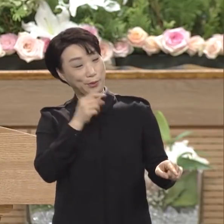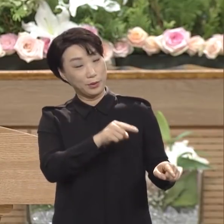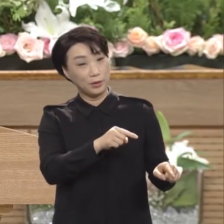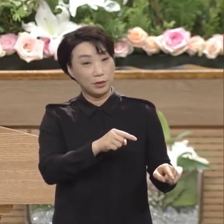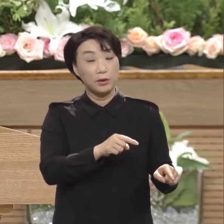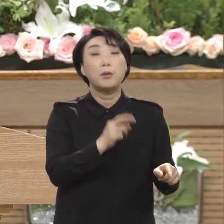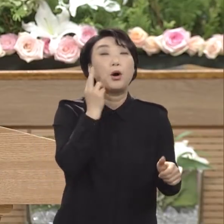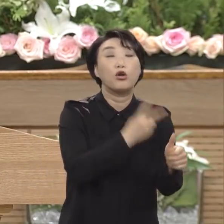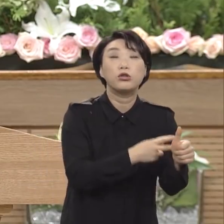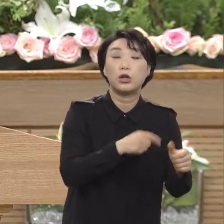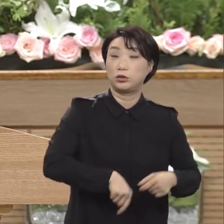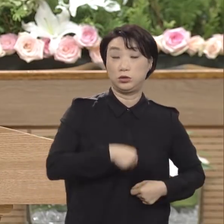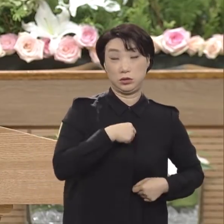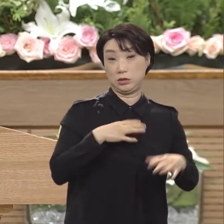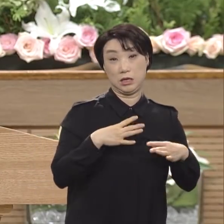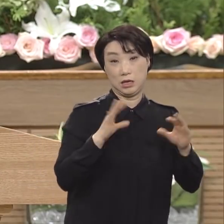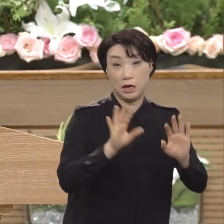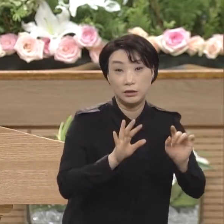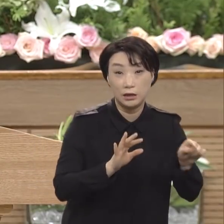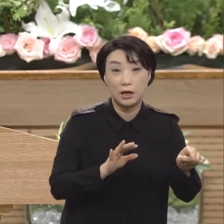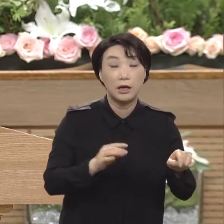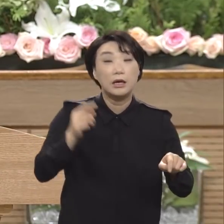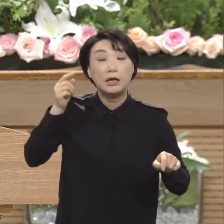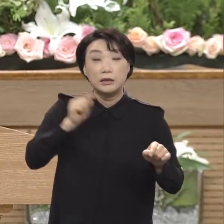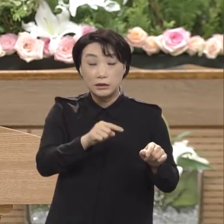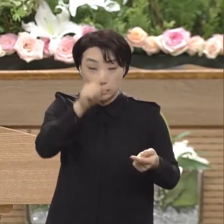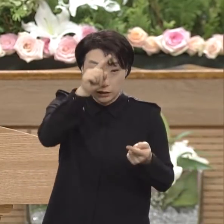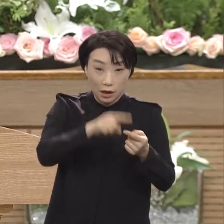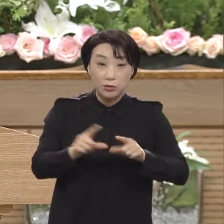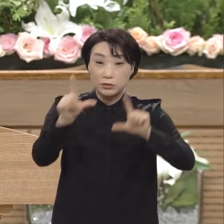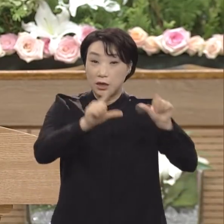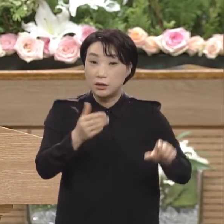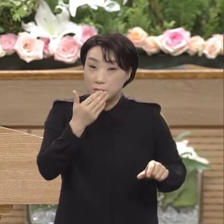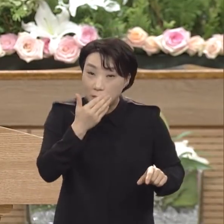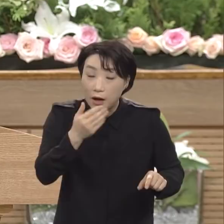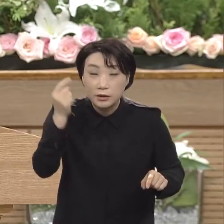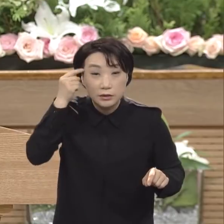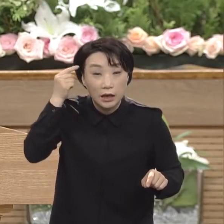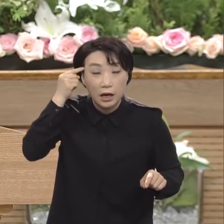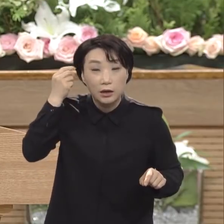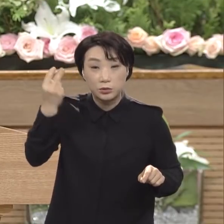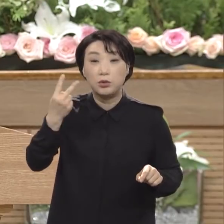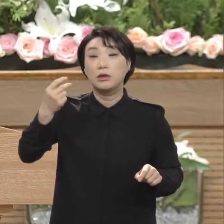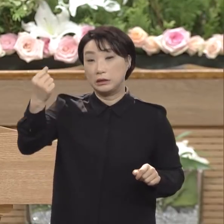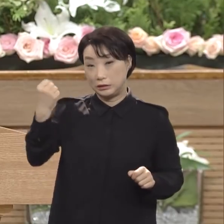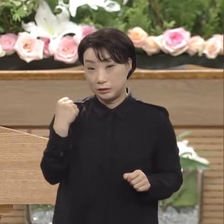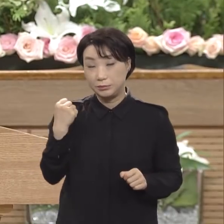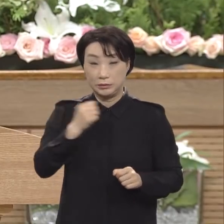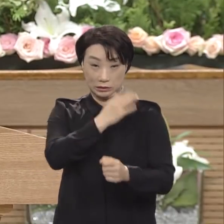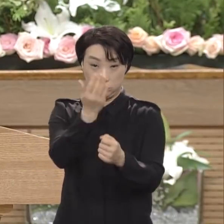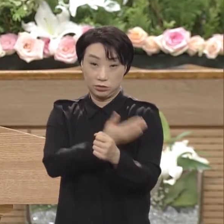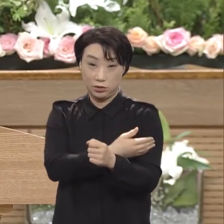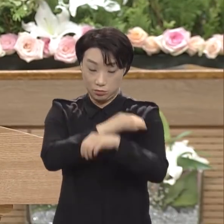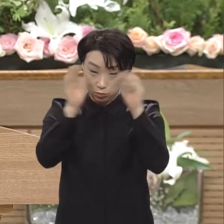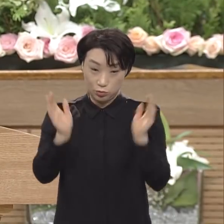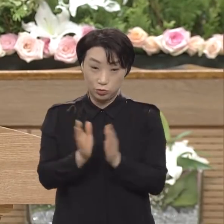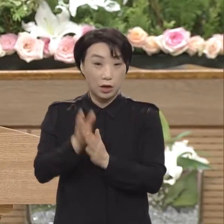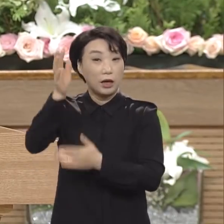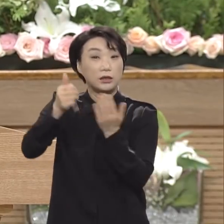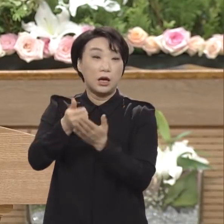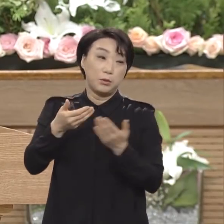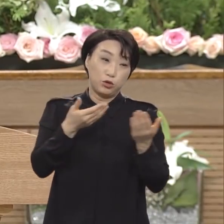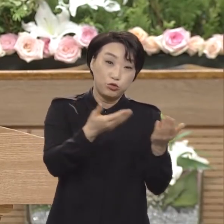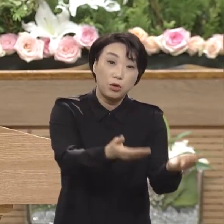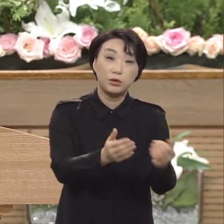의가 아니라 그래서 살 수 있는 생각과 살 수 있는 힘과 살 수 있는 능력을